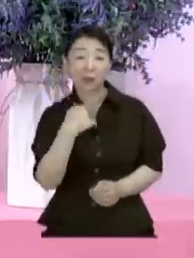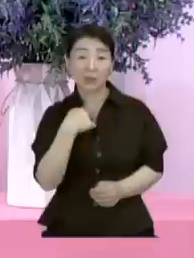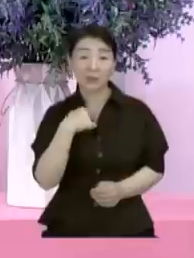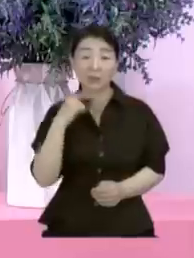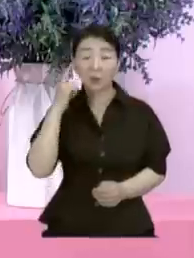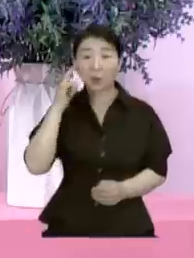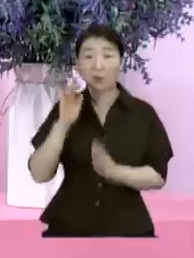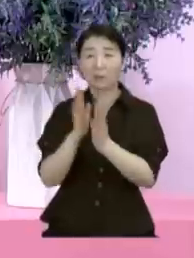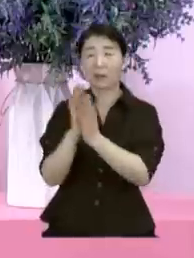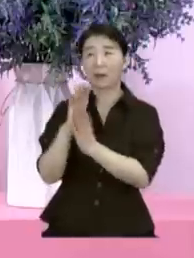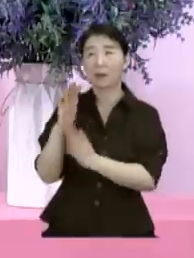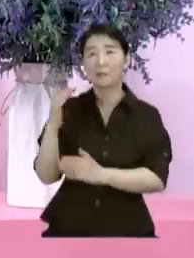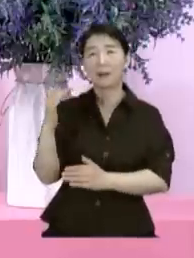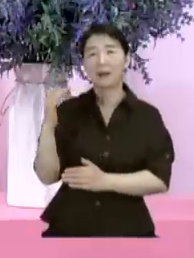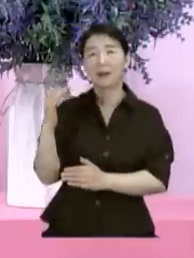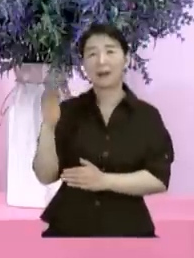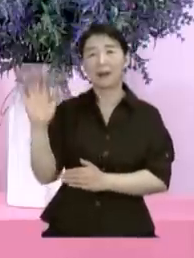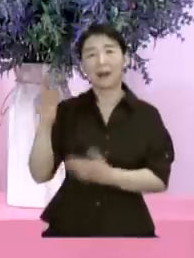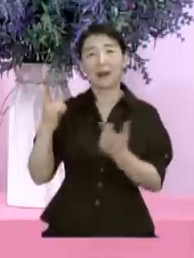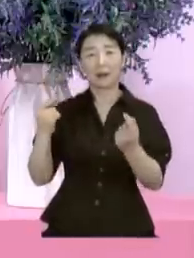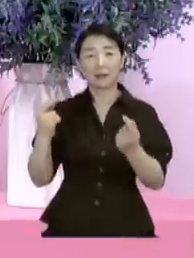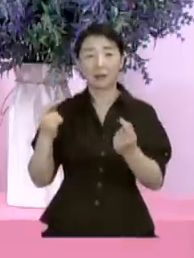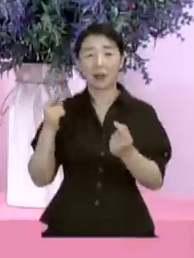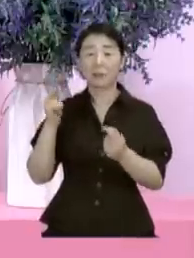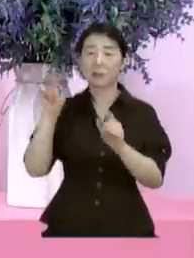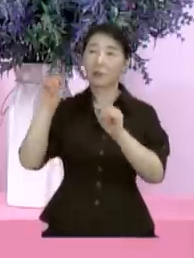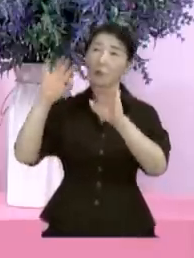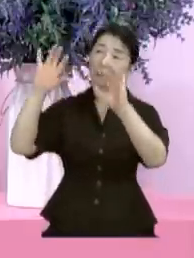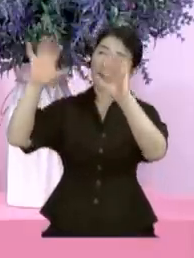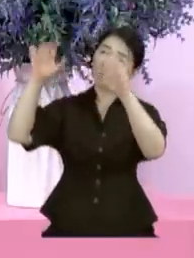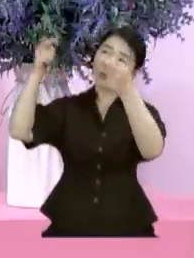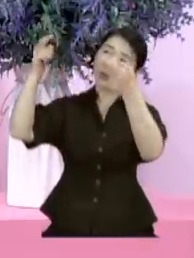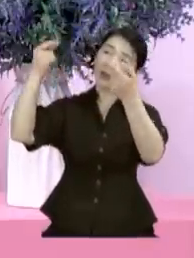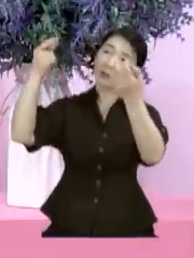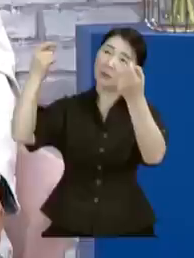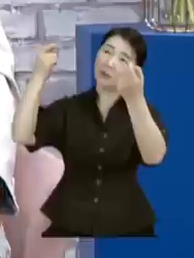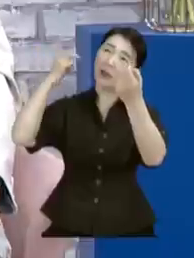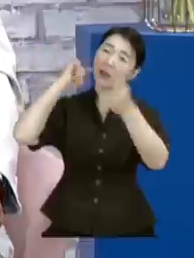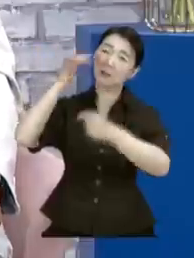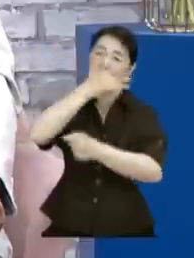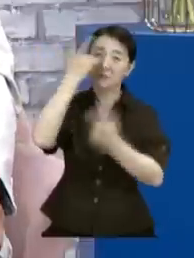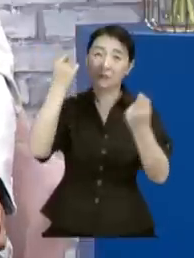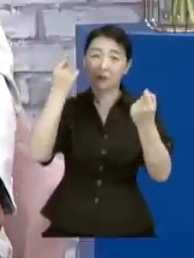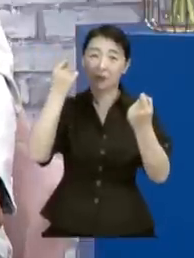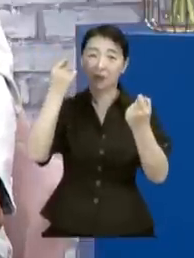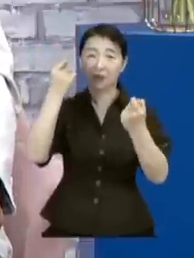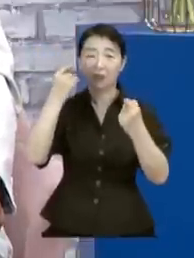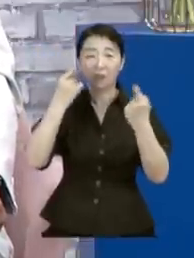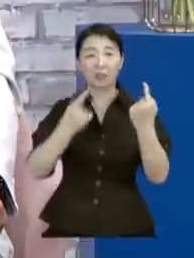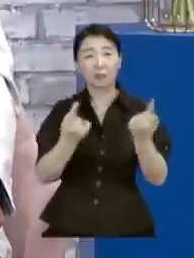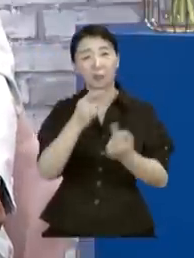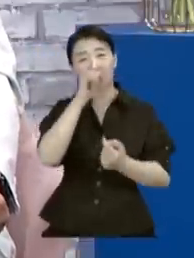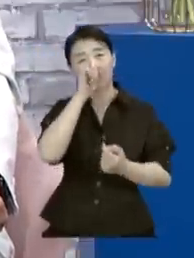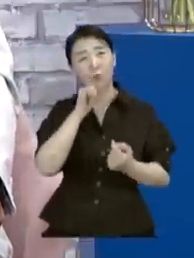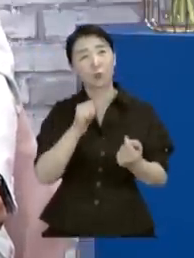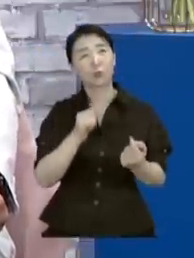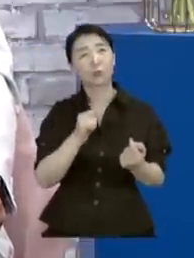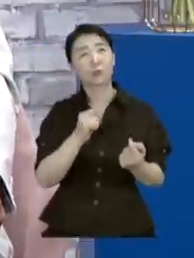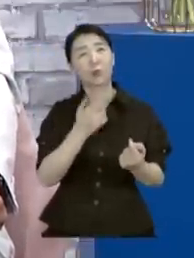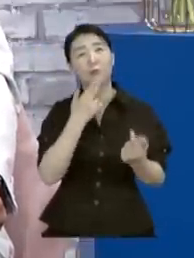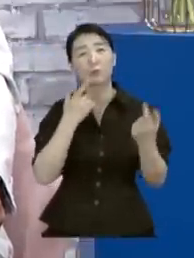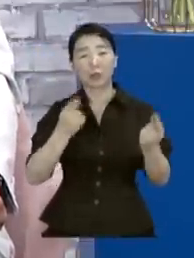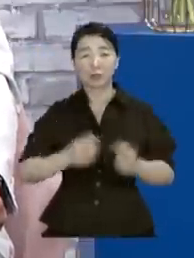이렇게 저한테 막 바짝바짝 손짓하는데 아마 천국에 가면 이렇게 아름다운 곳일 것 같다. 예. 이보다는 더 좋을 수 없을 것 같다.